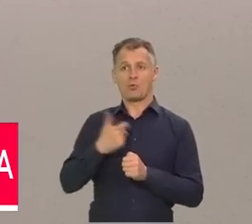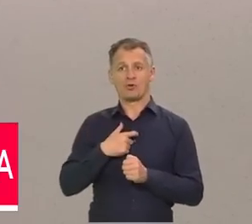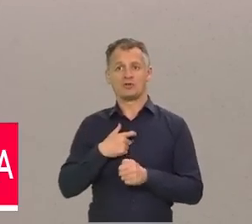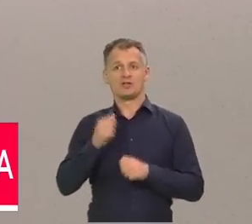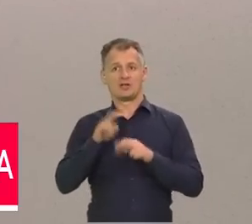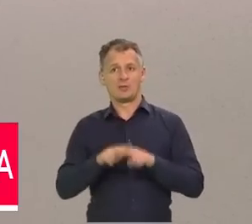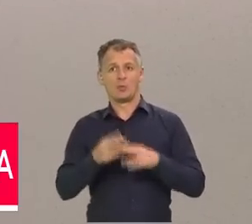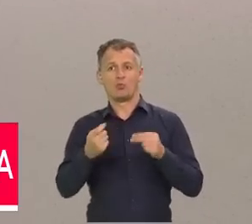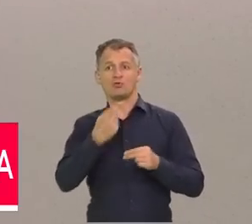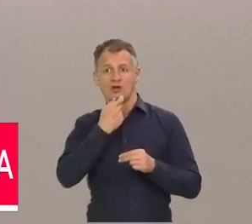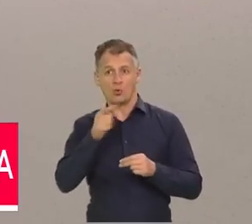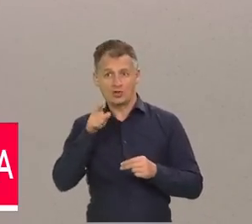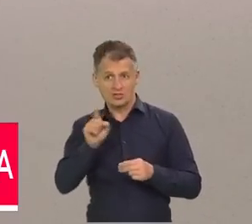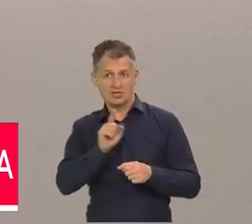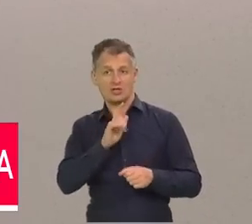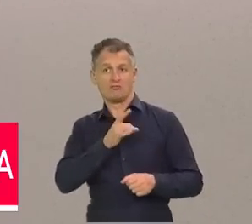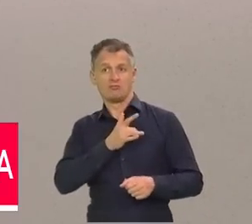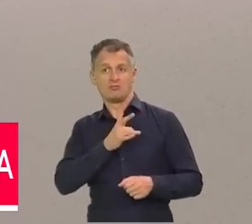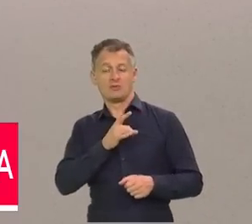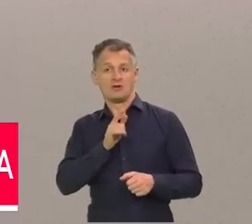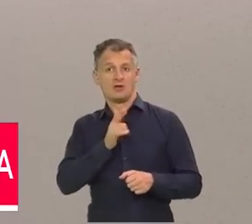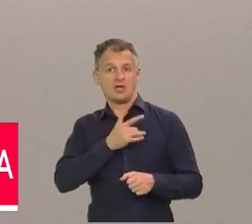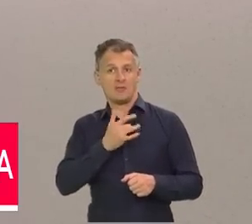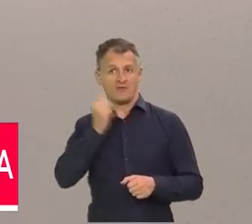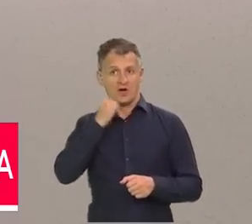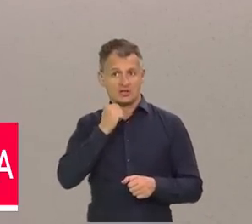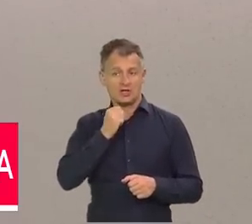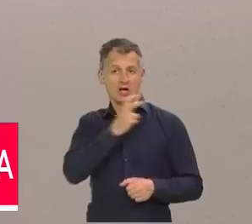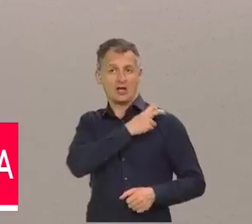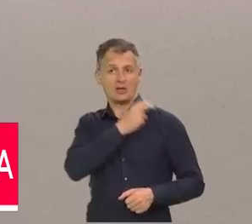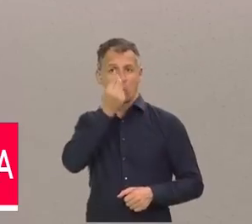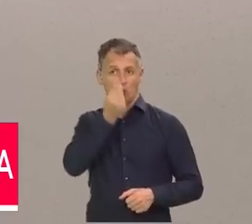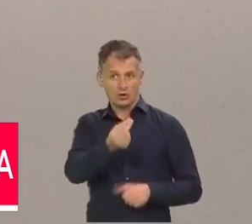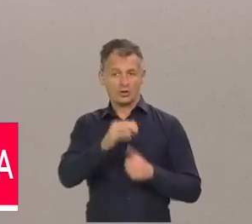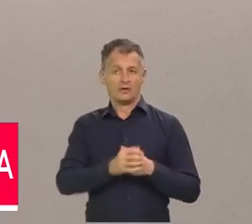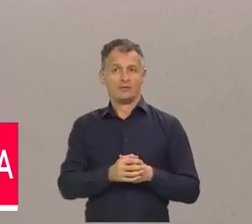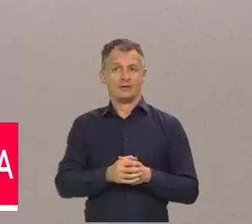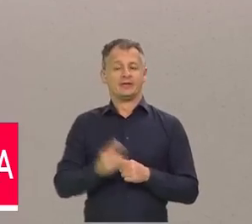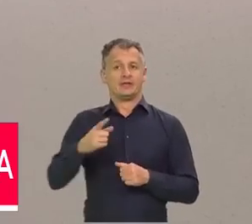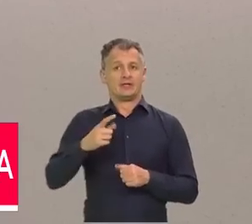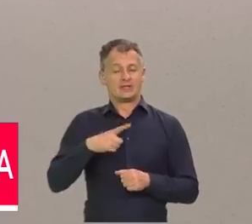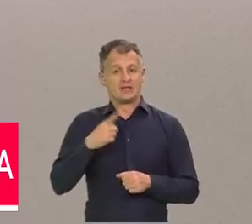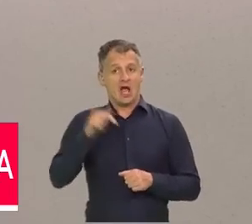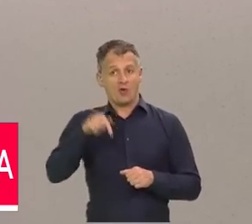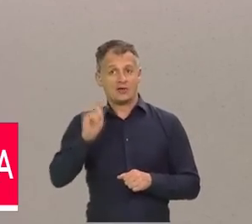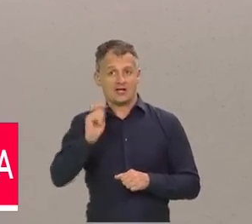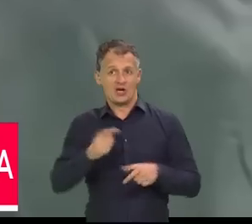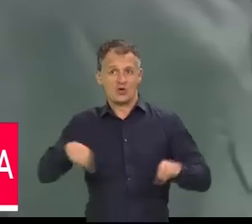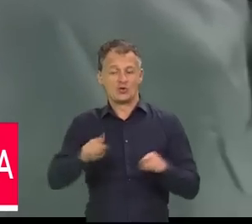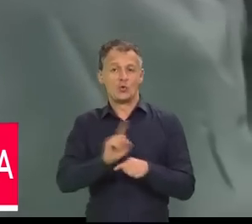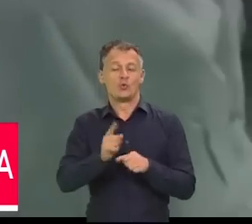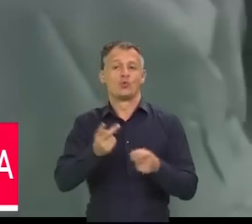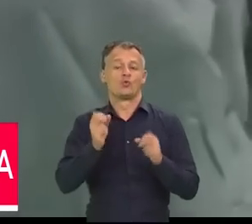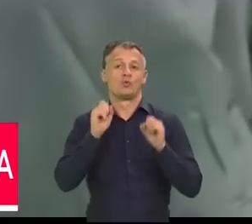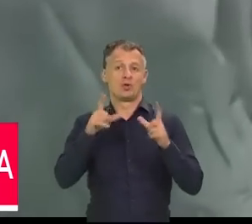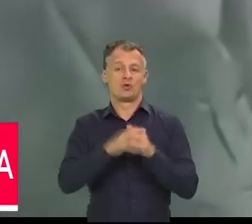de zile pe aceste dispozitive cu o calitate a vieții bună. Deci faptul că există această posibilitate și în țara noastră este un lucru extraordinar.